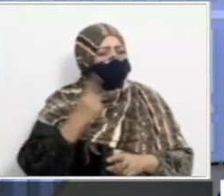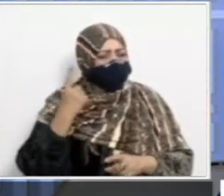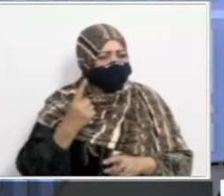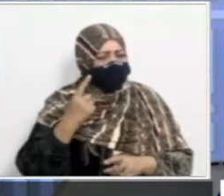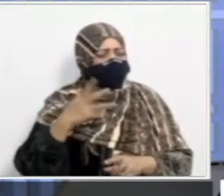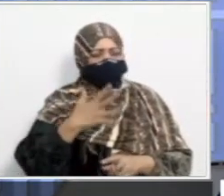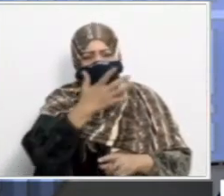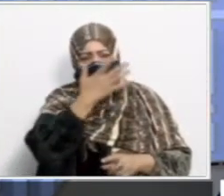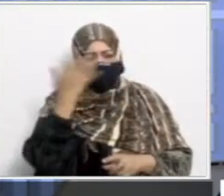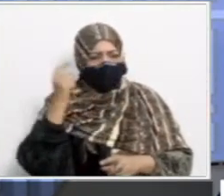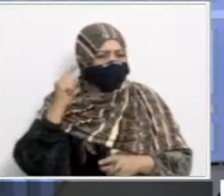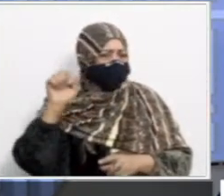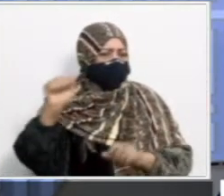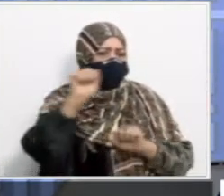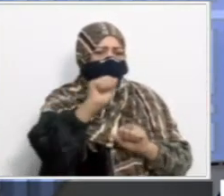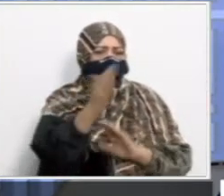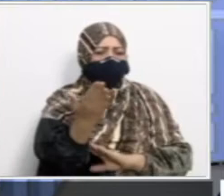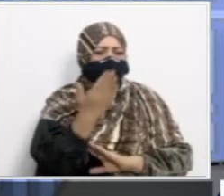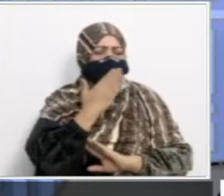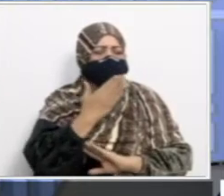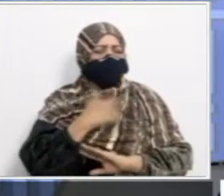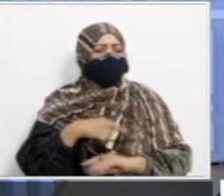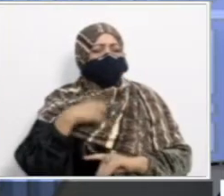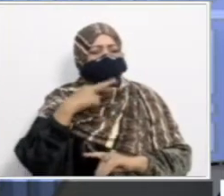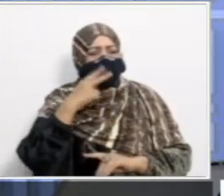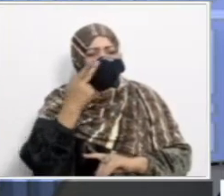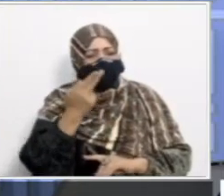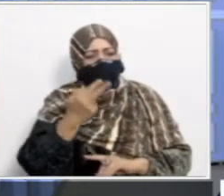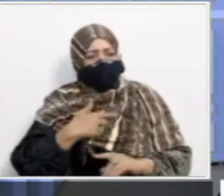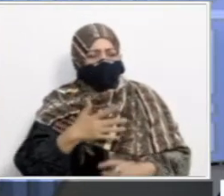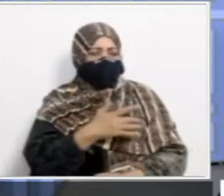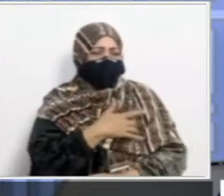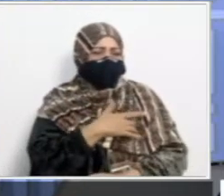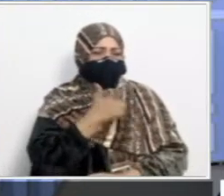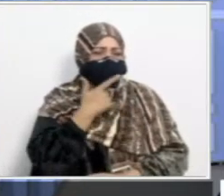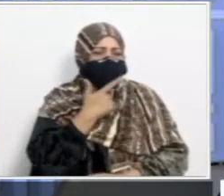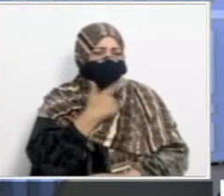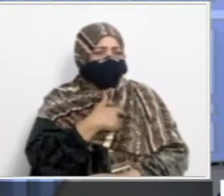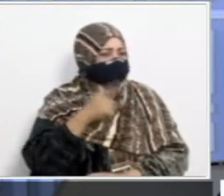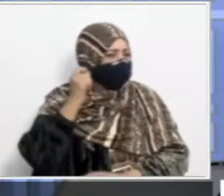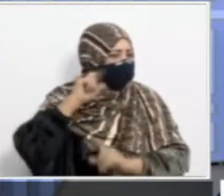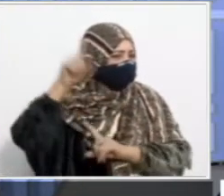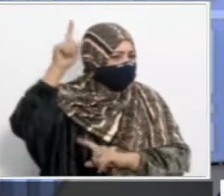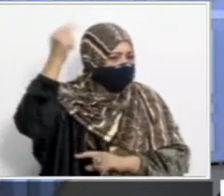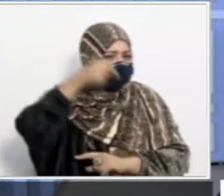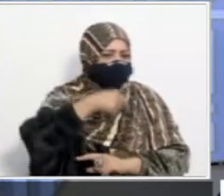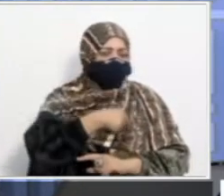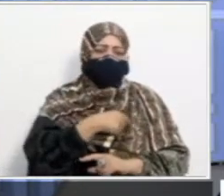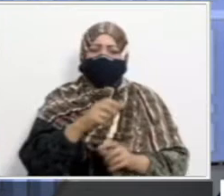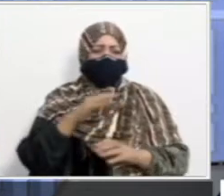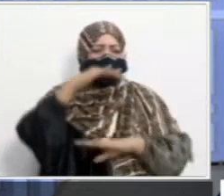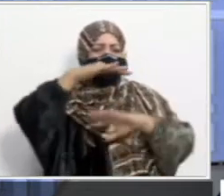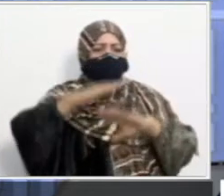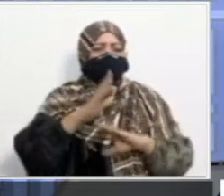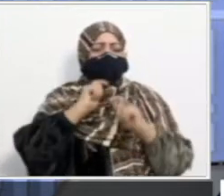ترقيق القلوب وتذكيرها بالله سبحانه وتعالى، هذا وظيفة المنبر. أما من لا يحسن المنبر ولا يعرف